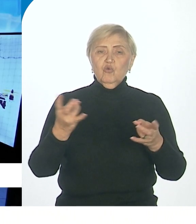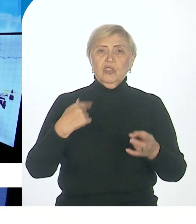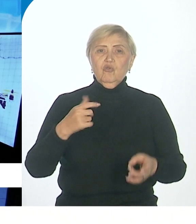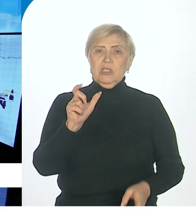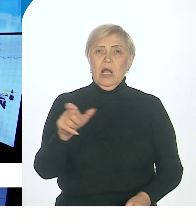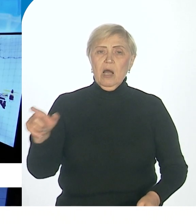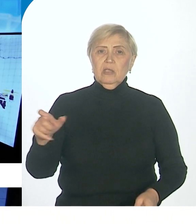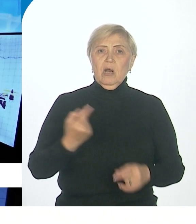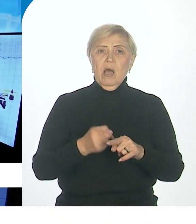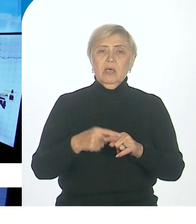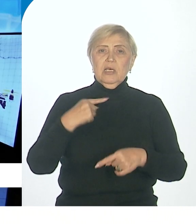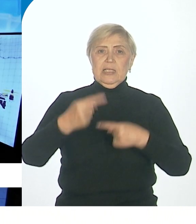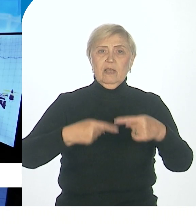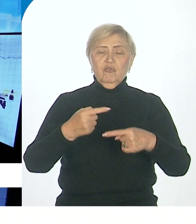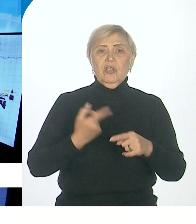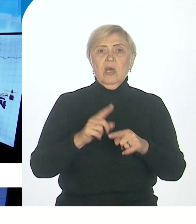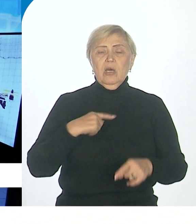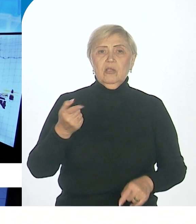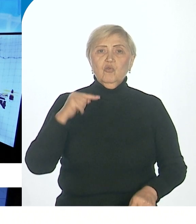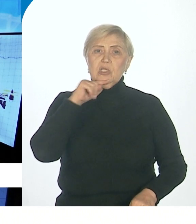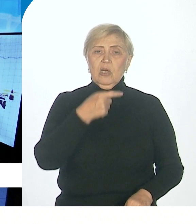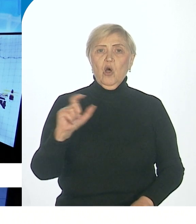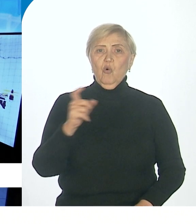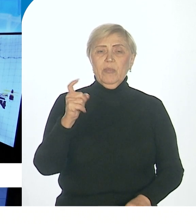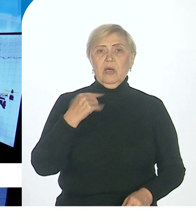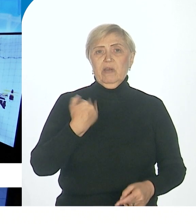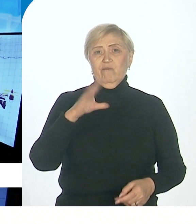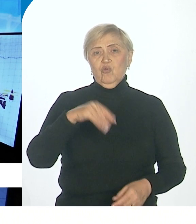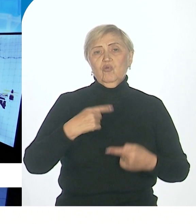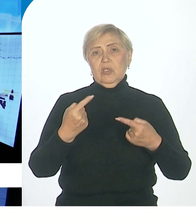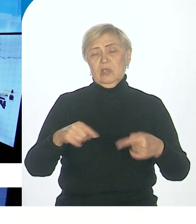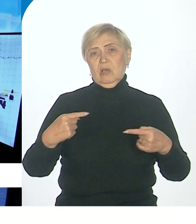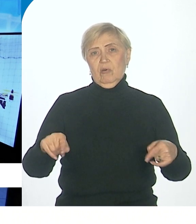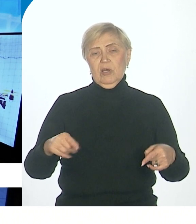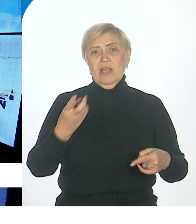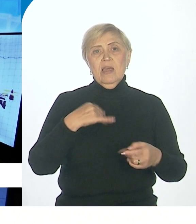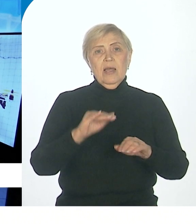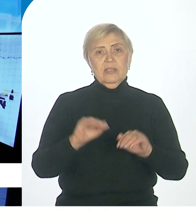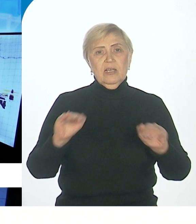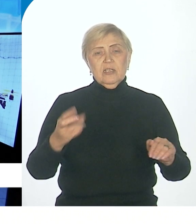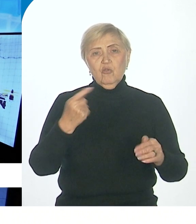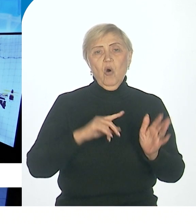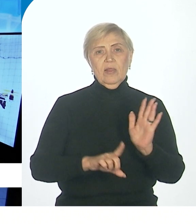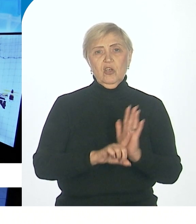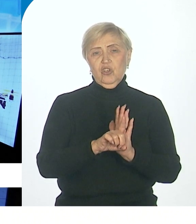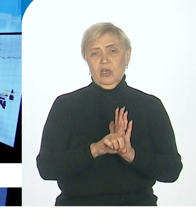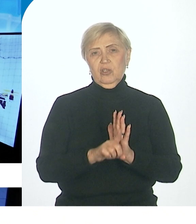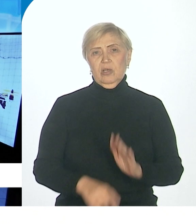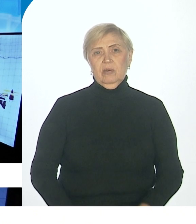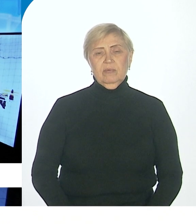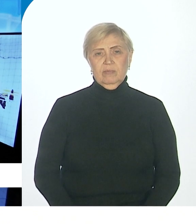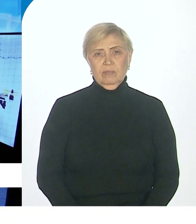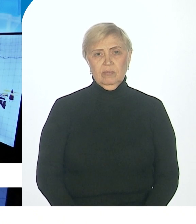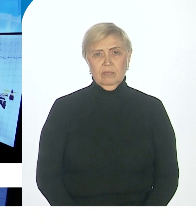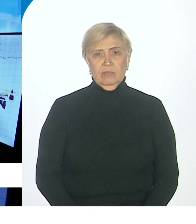следующий пласт, это уже экономика, и все остальное не детское, но начинающееся в детстве однозначно.